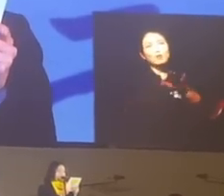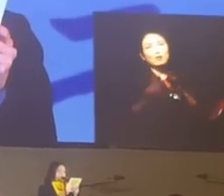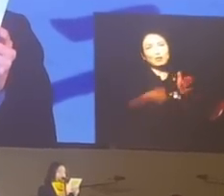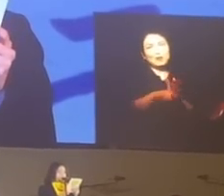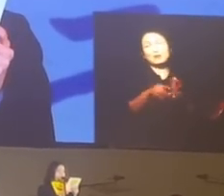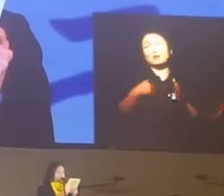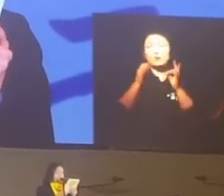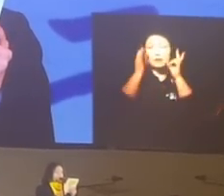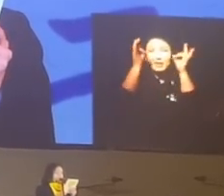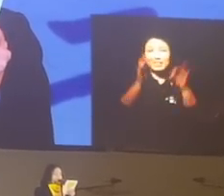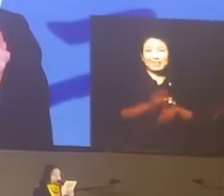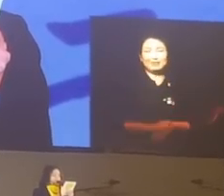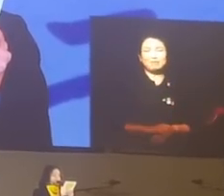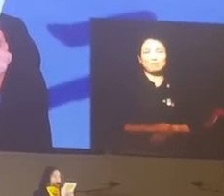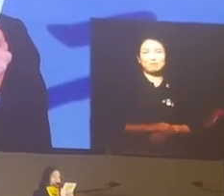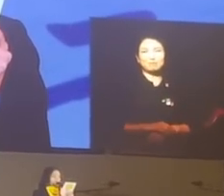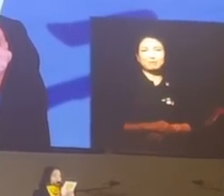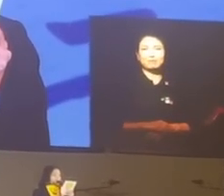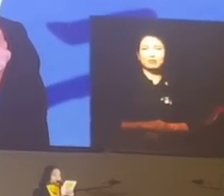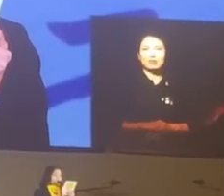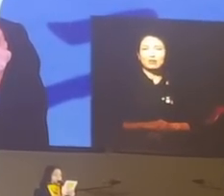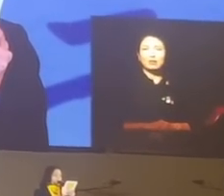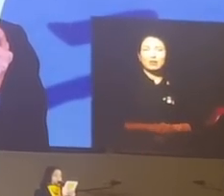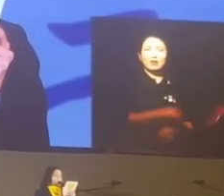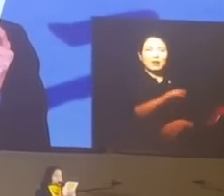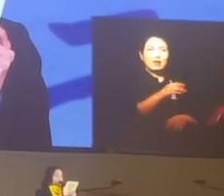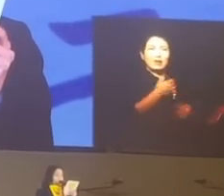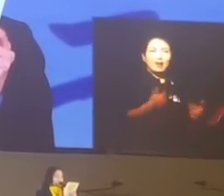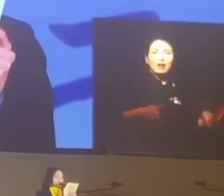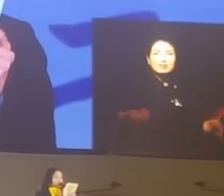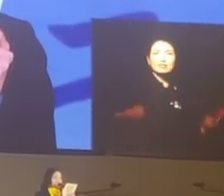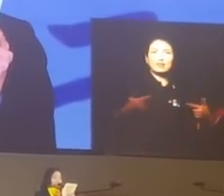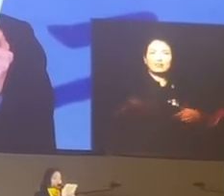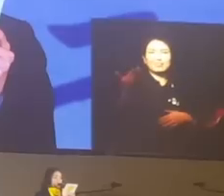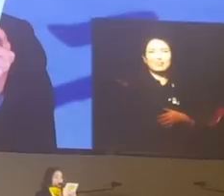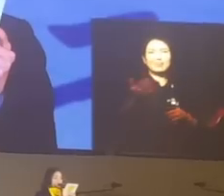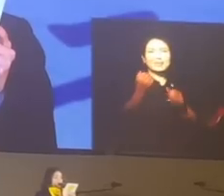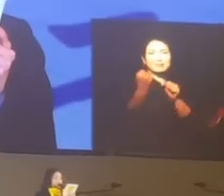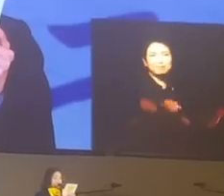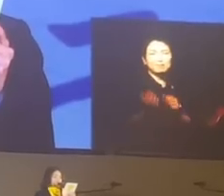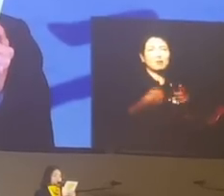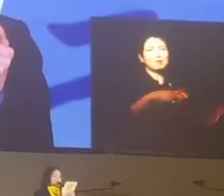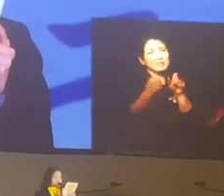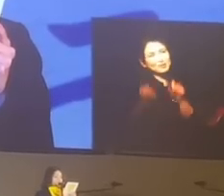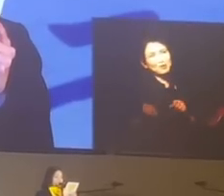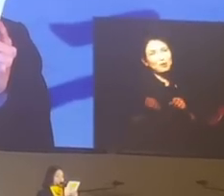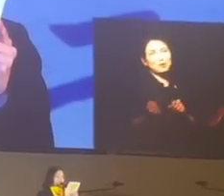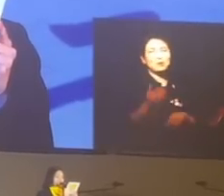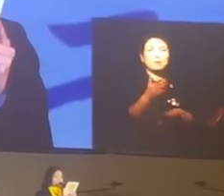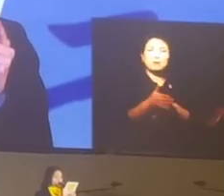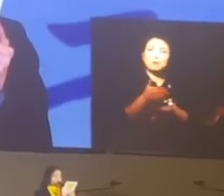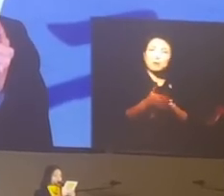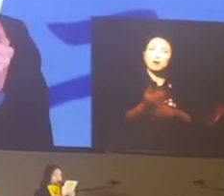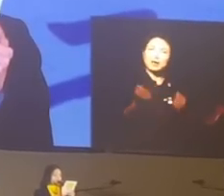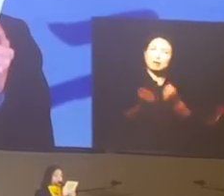노력할게. 매 순간 우리 곁에 함께해줘서 고맙고 힘을 줘서